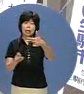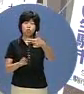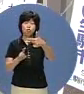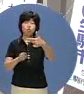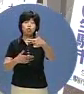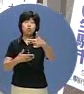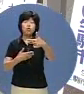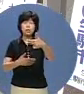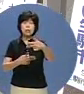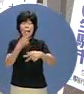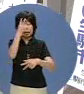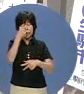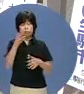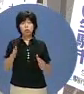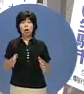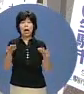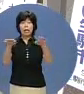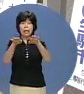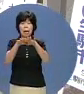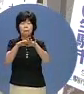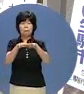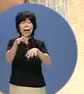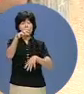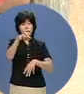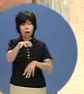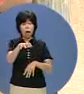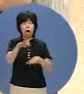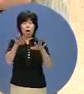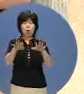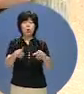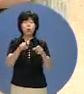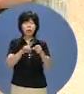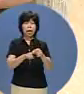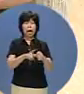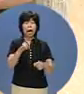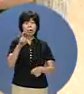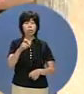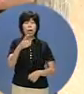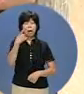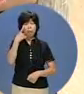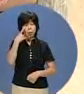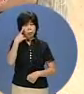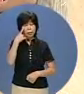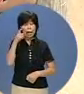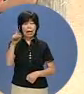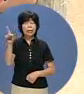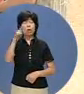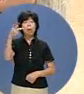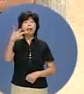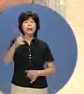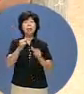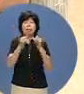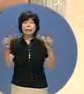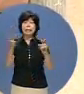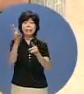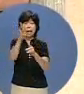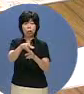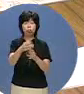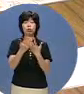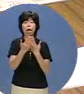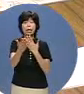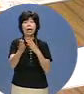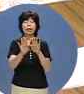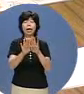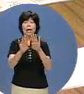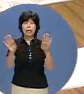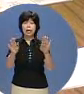7月19日、芸術会館ミラクで今年で10回目を迎える生駒市民川柳大会が開催